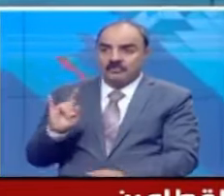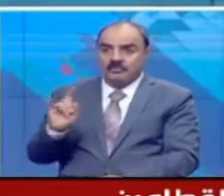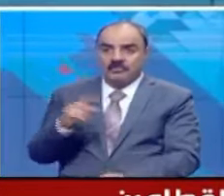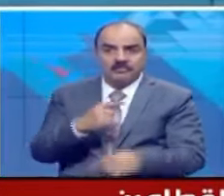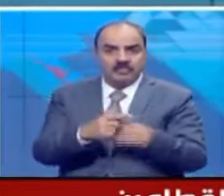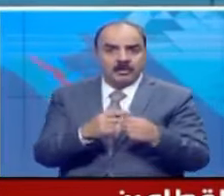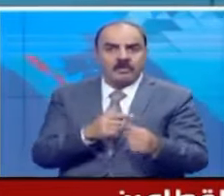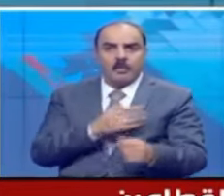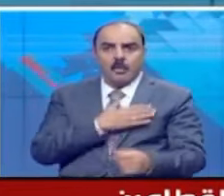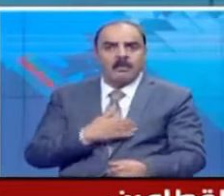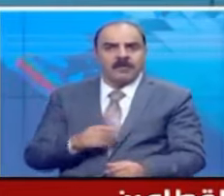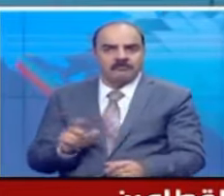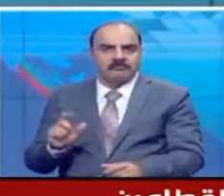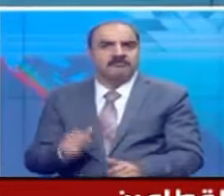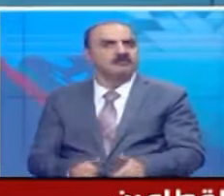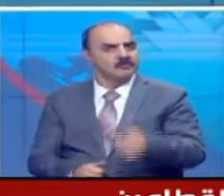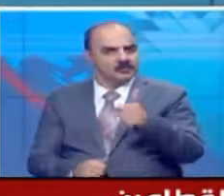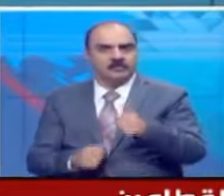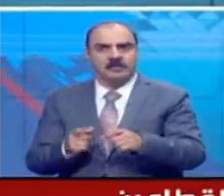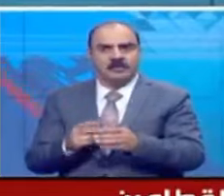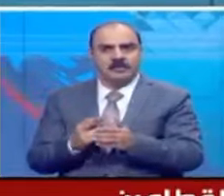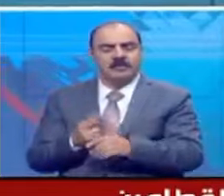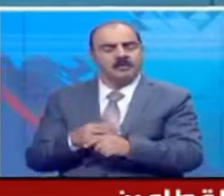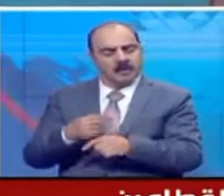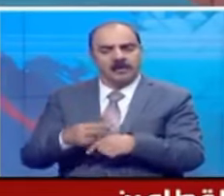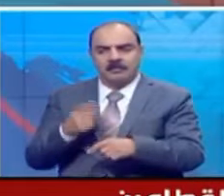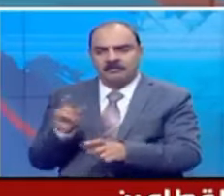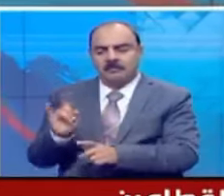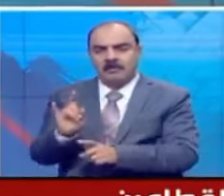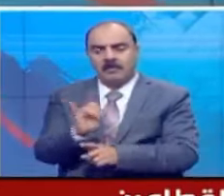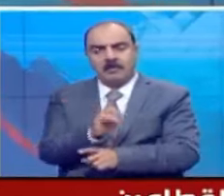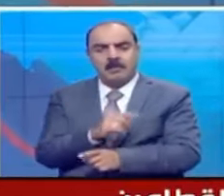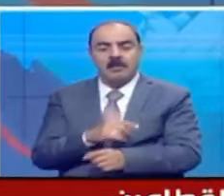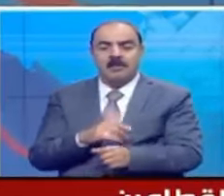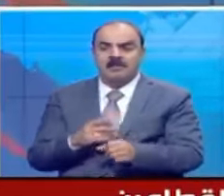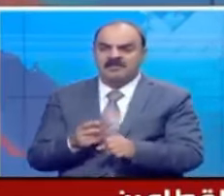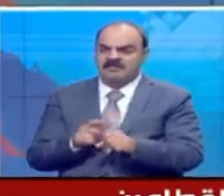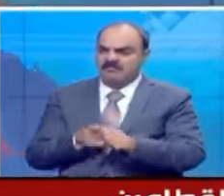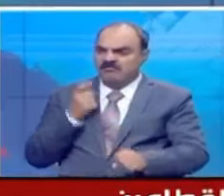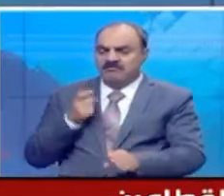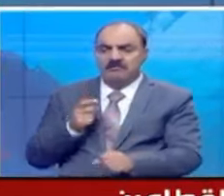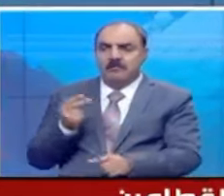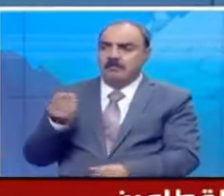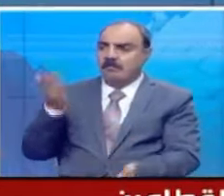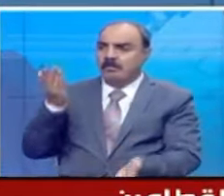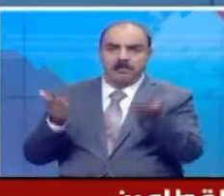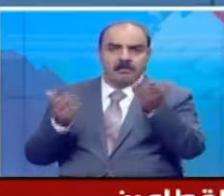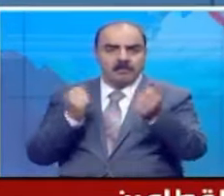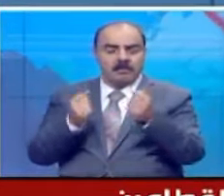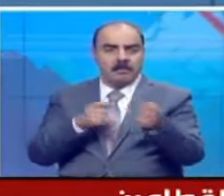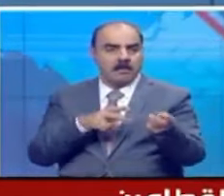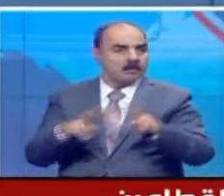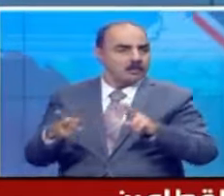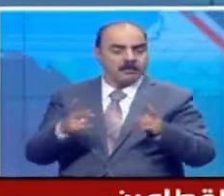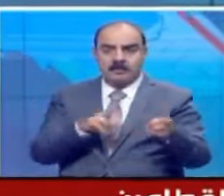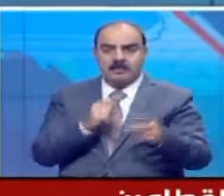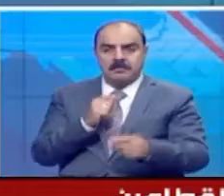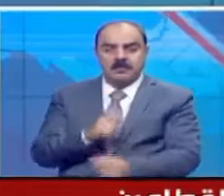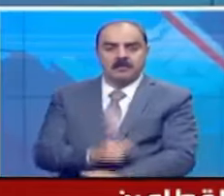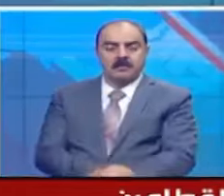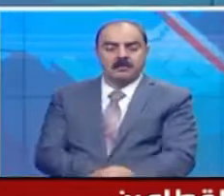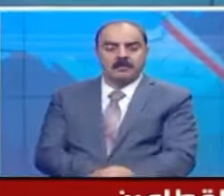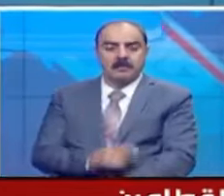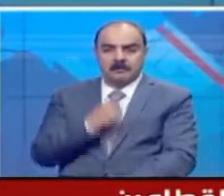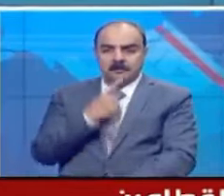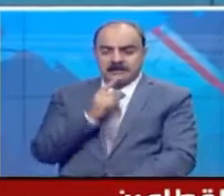بالنسبة للأجهزة يمكن الدولة ممكن تفعله في الفترة القادمة للرقابة على عملية الأسعار وتفاوت الأسعار بالنسبة للتجار،